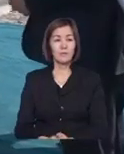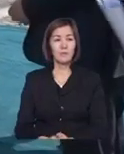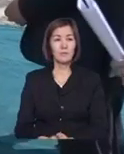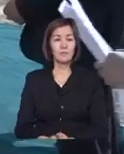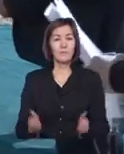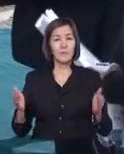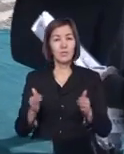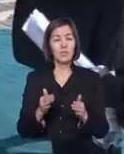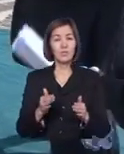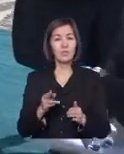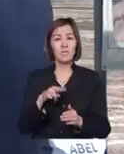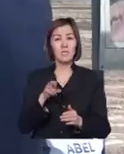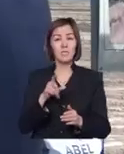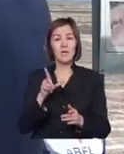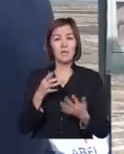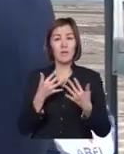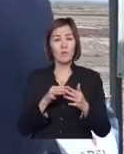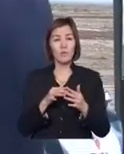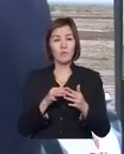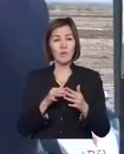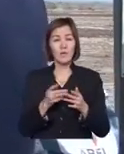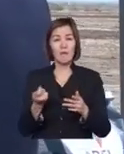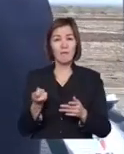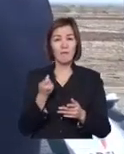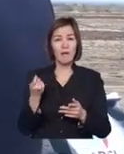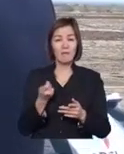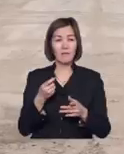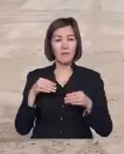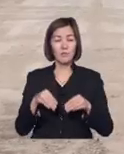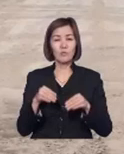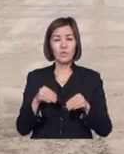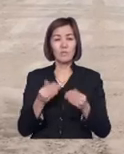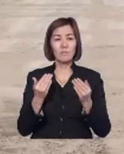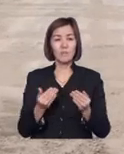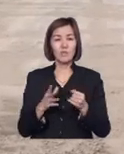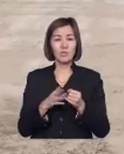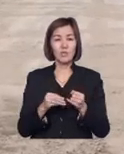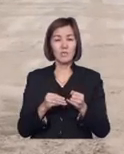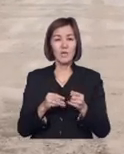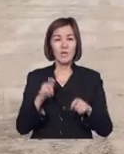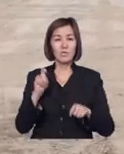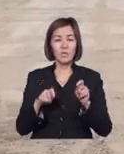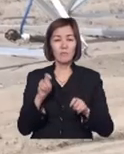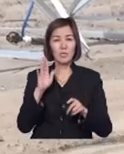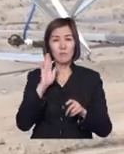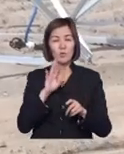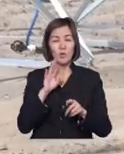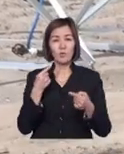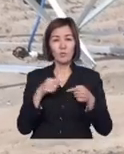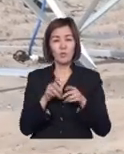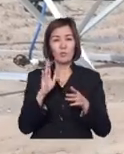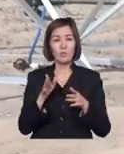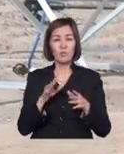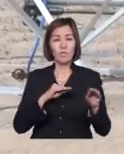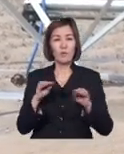Кіші Дихан ауылындағы Қалжат агро азықтық дақылдар өсіретін шаруашылық. Биыл егістік алқабын жаңбырлатып суармақ. Қазір